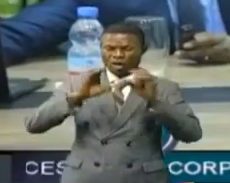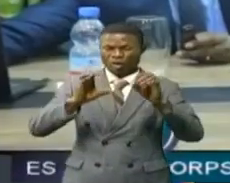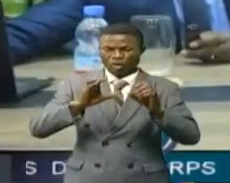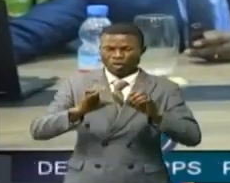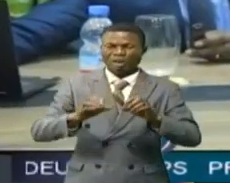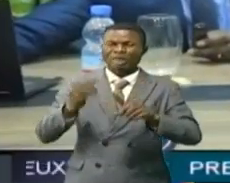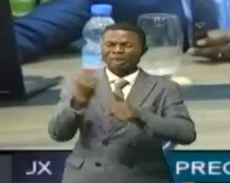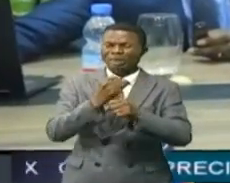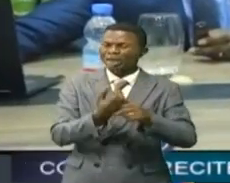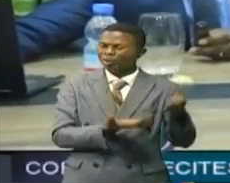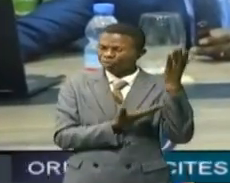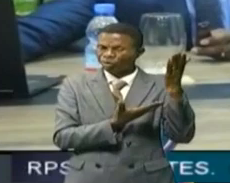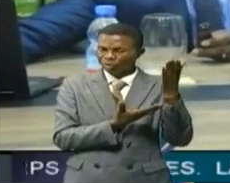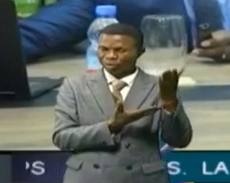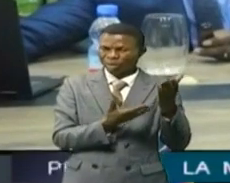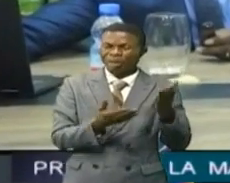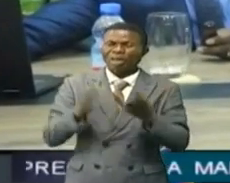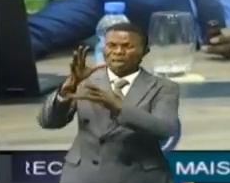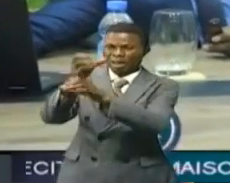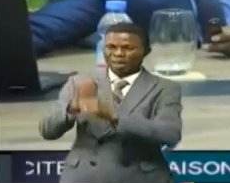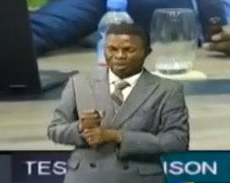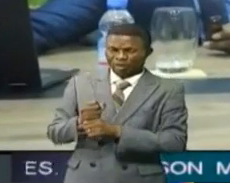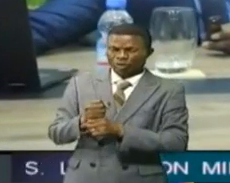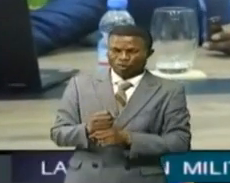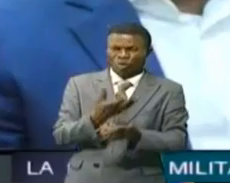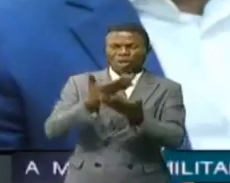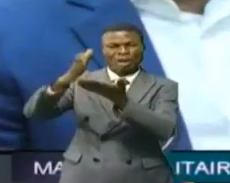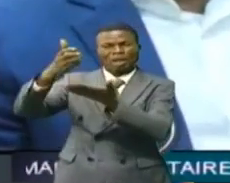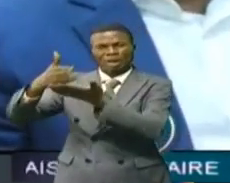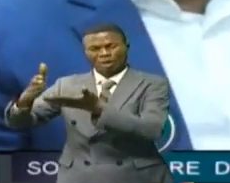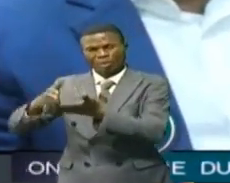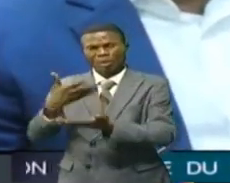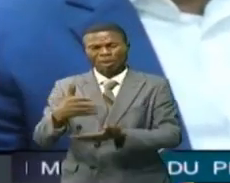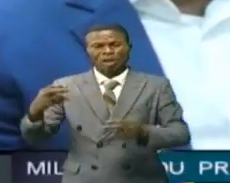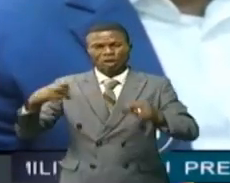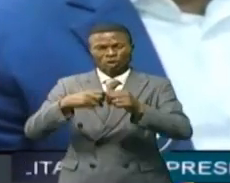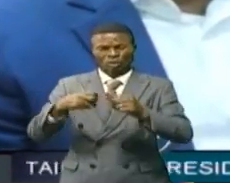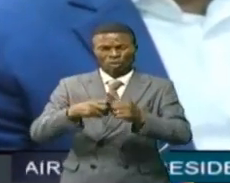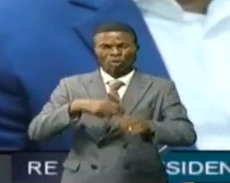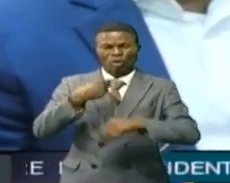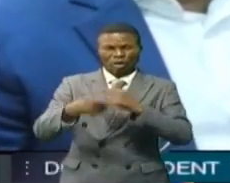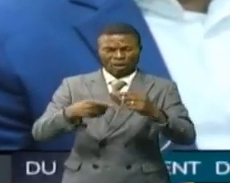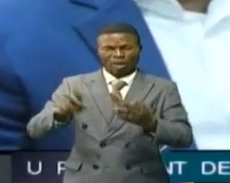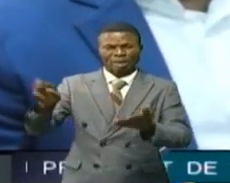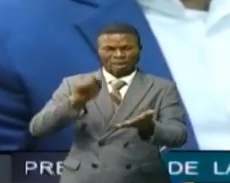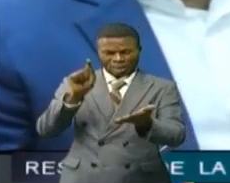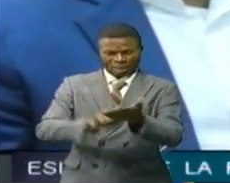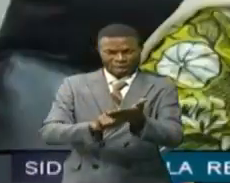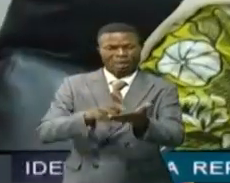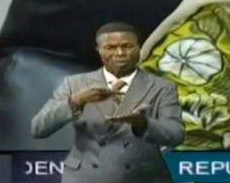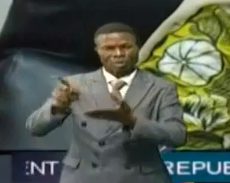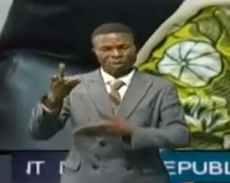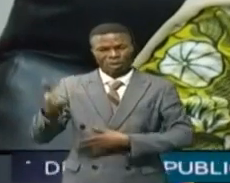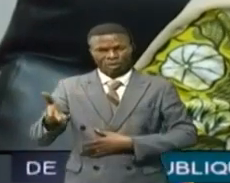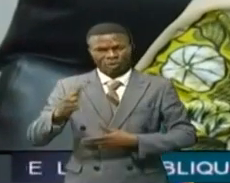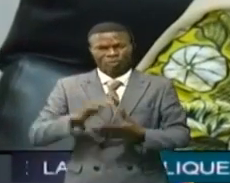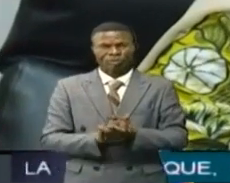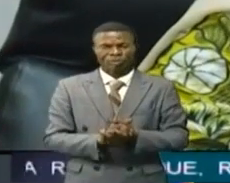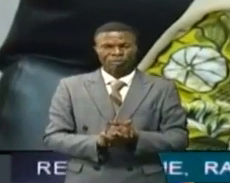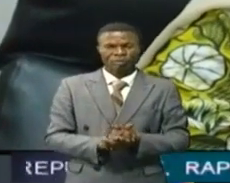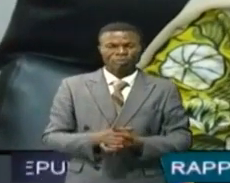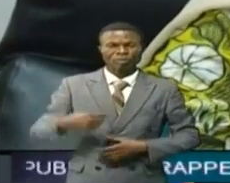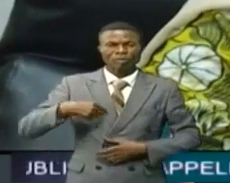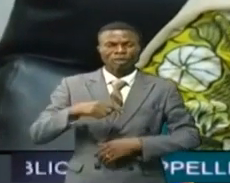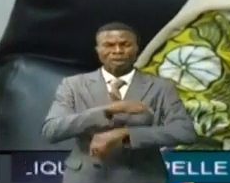base recueillir, transporter, distribuer le courrier électronique ainsi que débiter les timbres poste. En 2015, nous avons eu l'arrêté